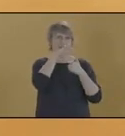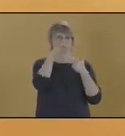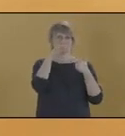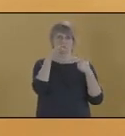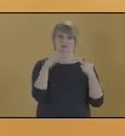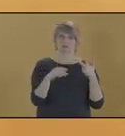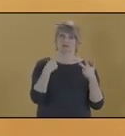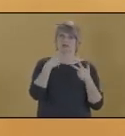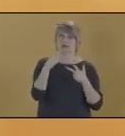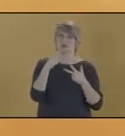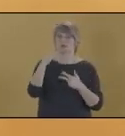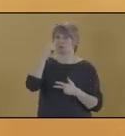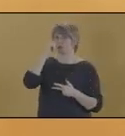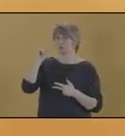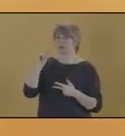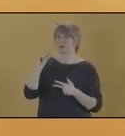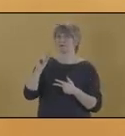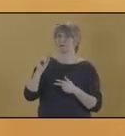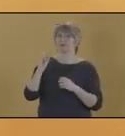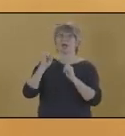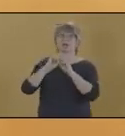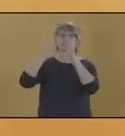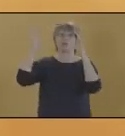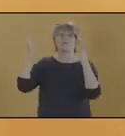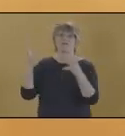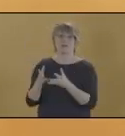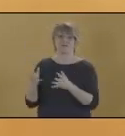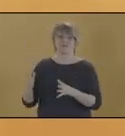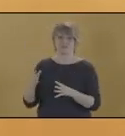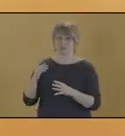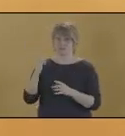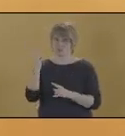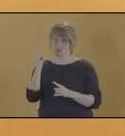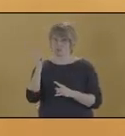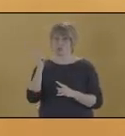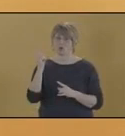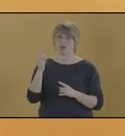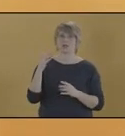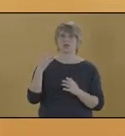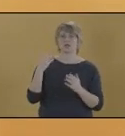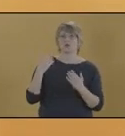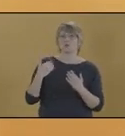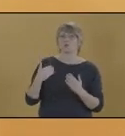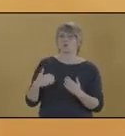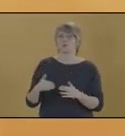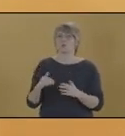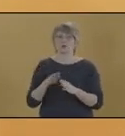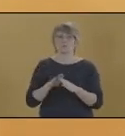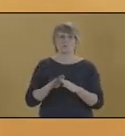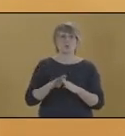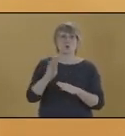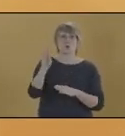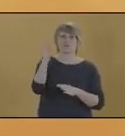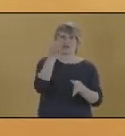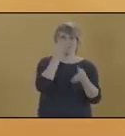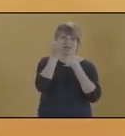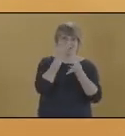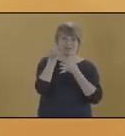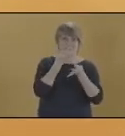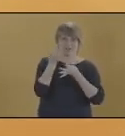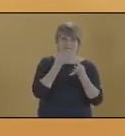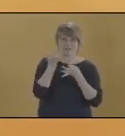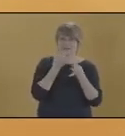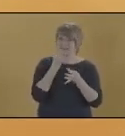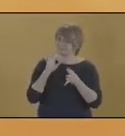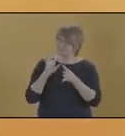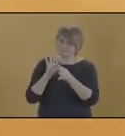konnten auch sehen, wenn Putin mit Atomwaffen gedroht hat, dann haben wir einen sehr starken Anstieg bekommen, auf einmal mit Fragen, wo